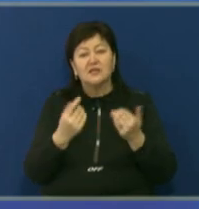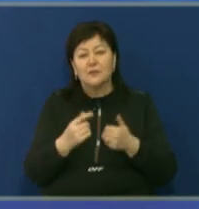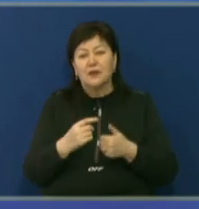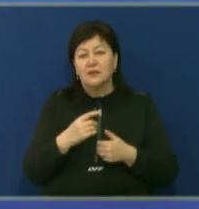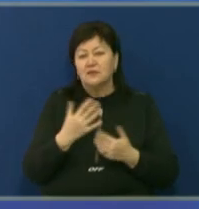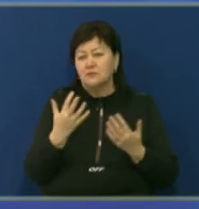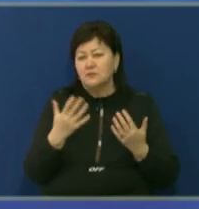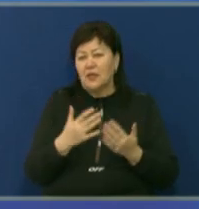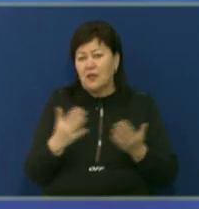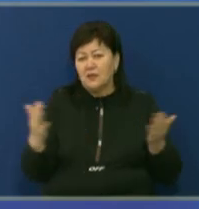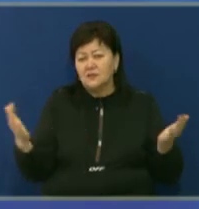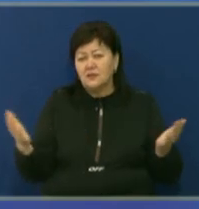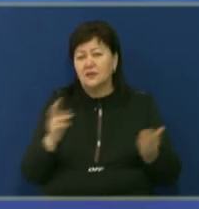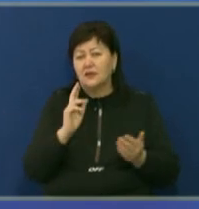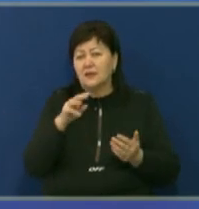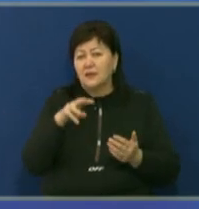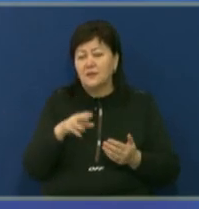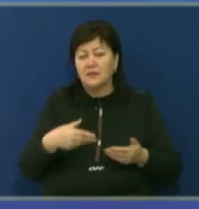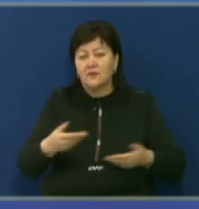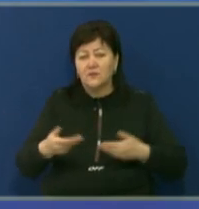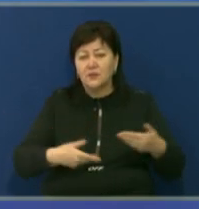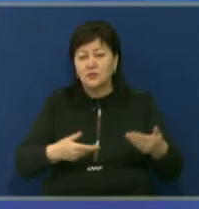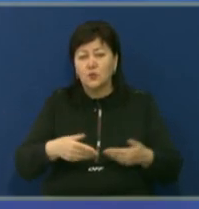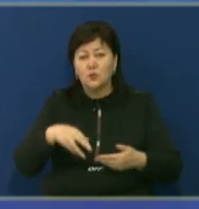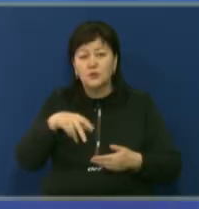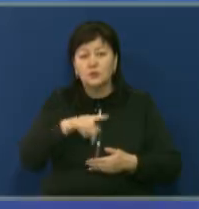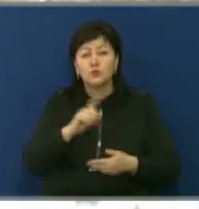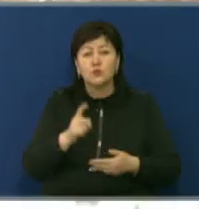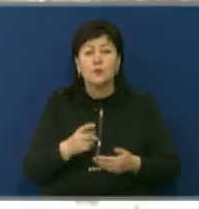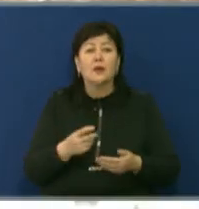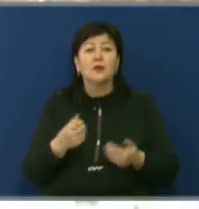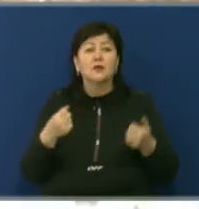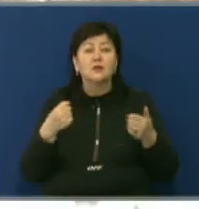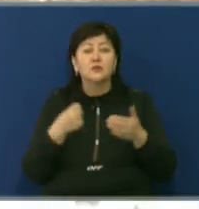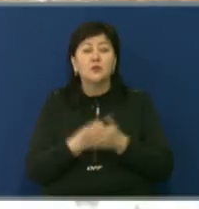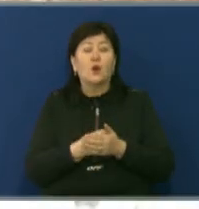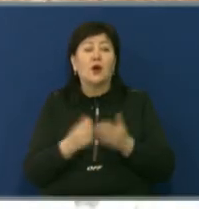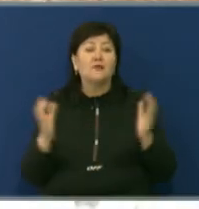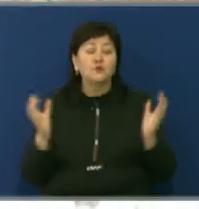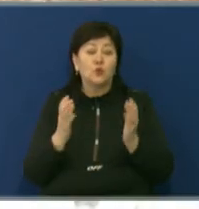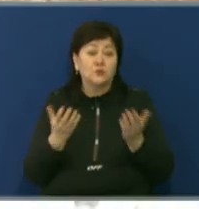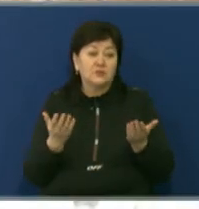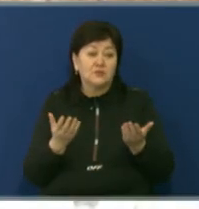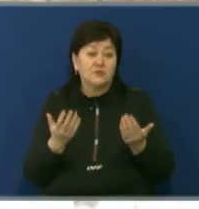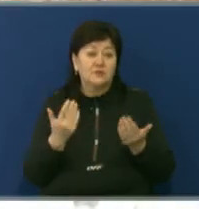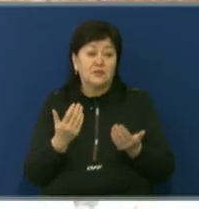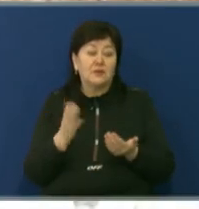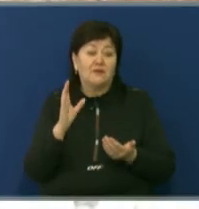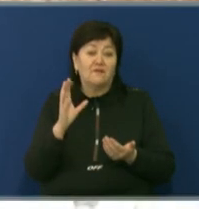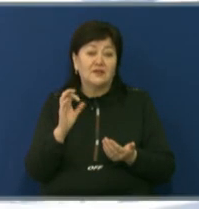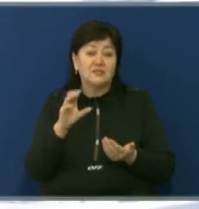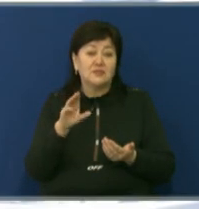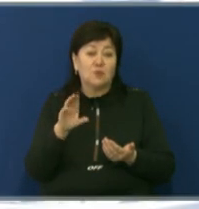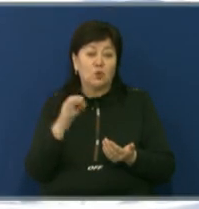Осыған байланысты тұрғындар арнамызға хабарласып, мәселелерін жеткізген еді. Қала орталығына жету үшін Восточный правый